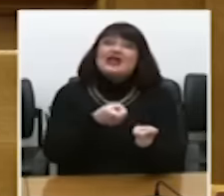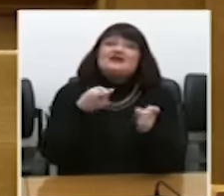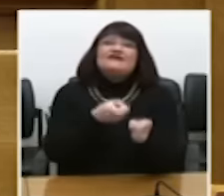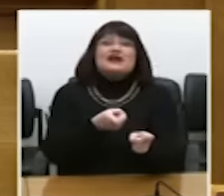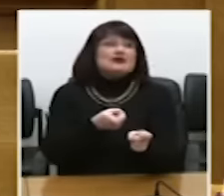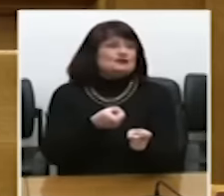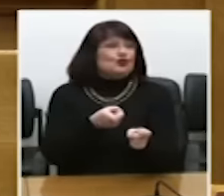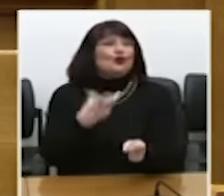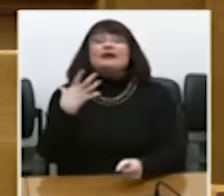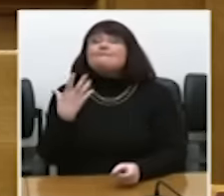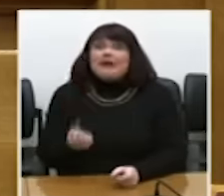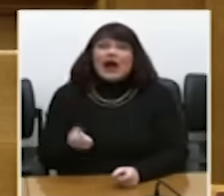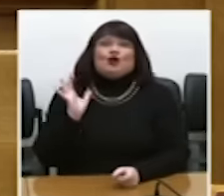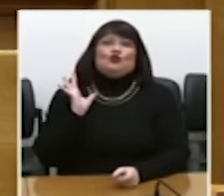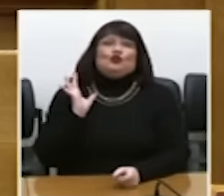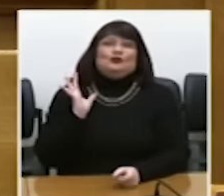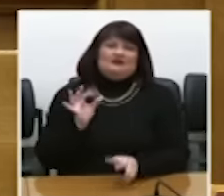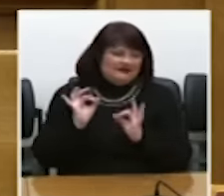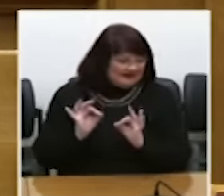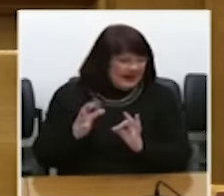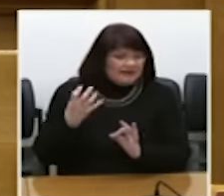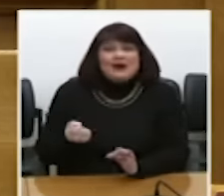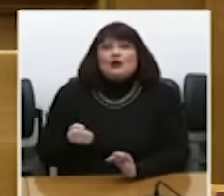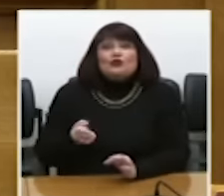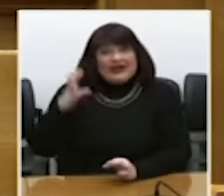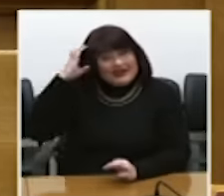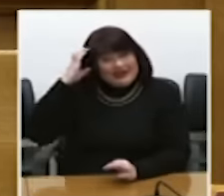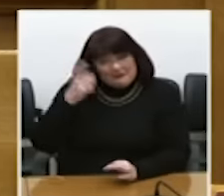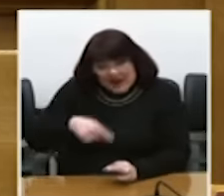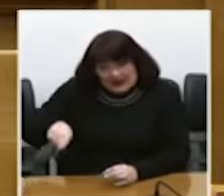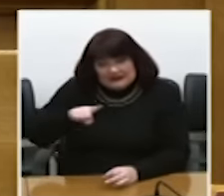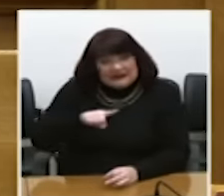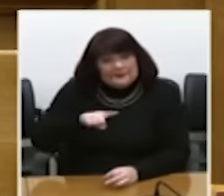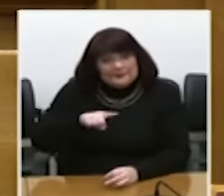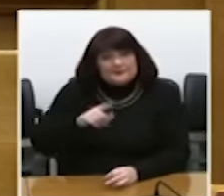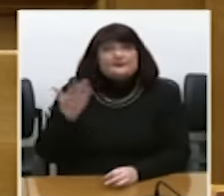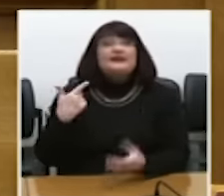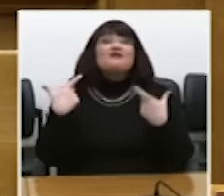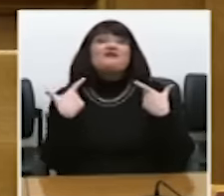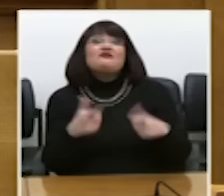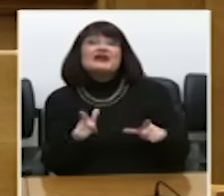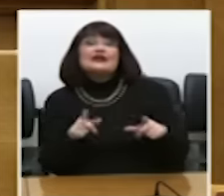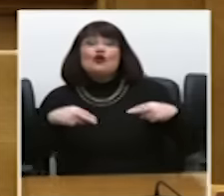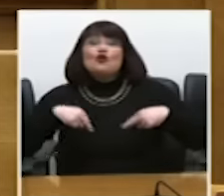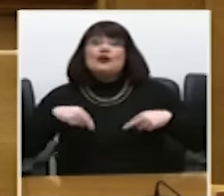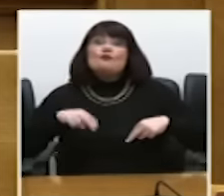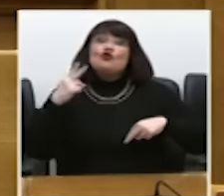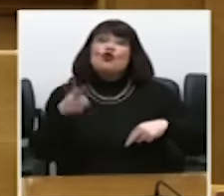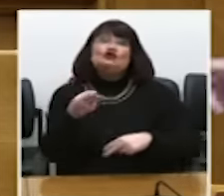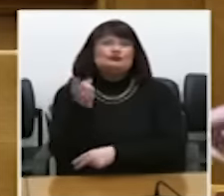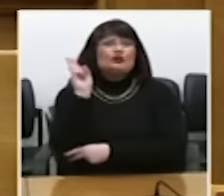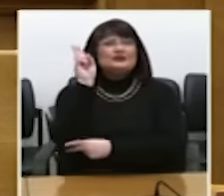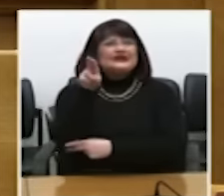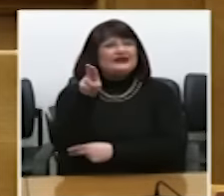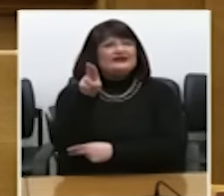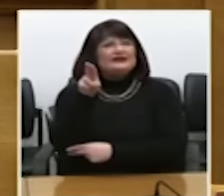και υπάρχουν έτσι κι αλλιώς. Θυμόσαστε όλοι άλλωστε το βίντεο με τον υπουργό σας, τότε υποψήφιο βουλευτή, να περιοδεύει